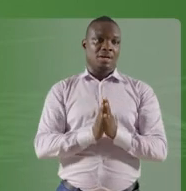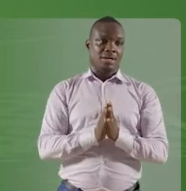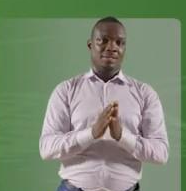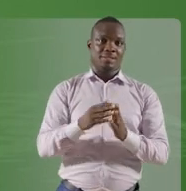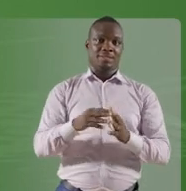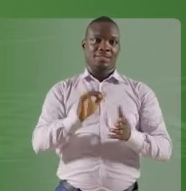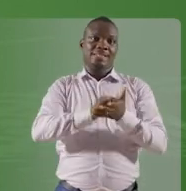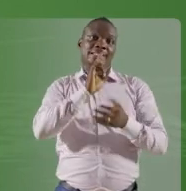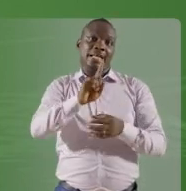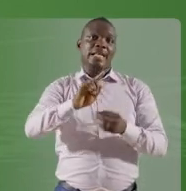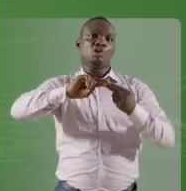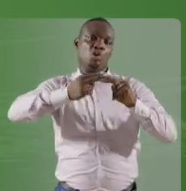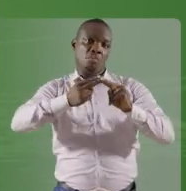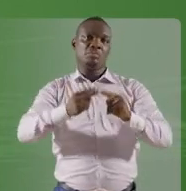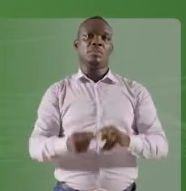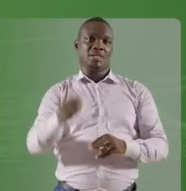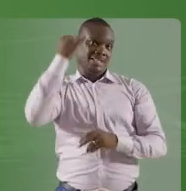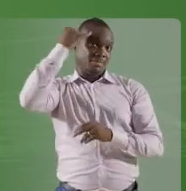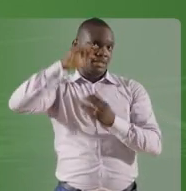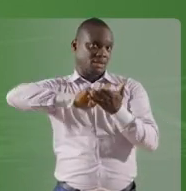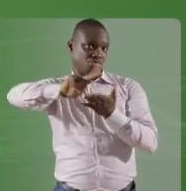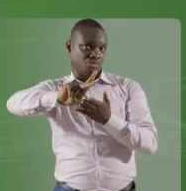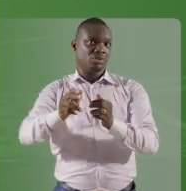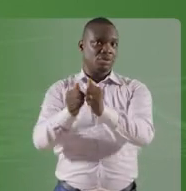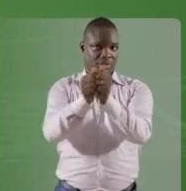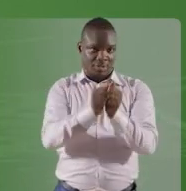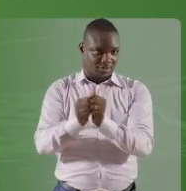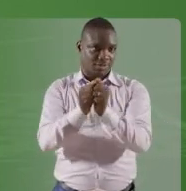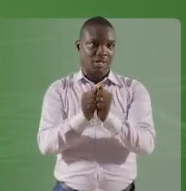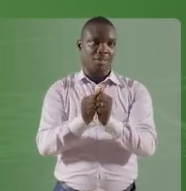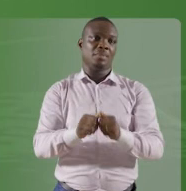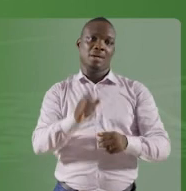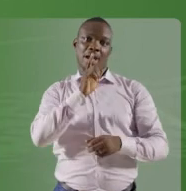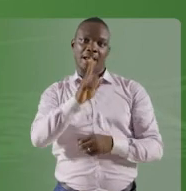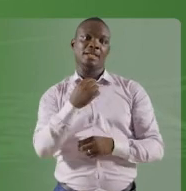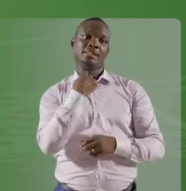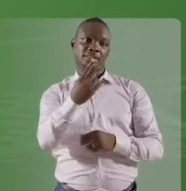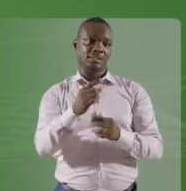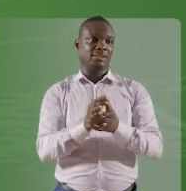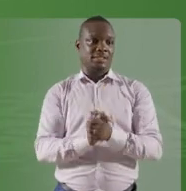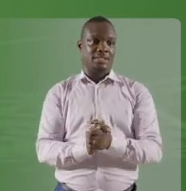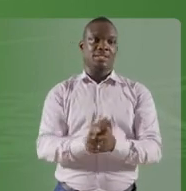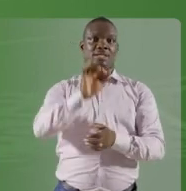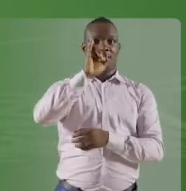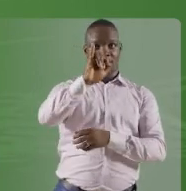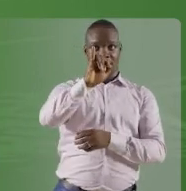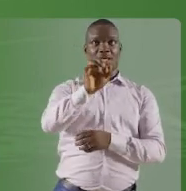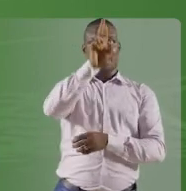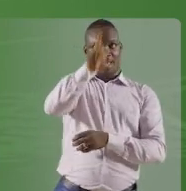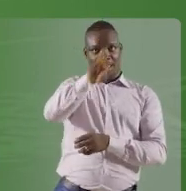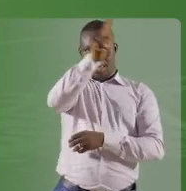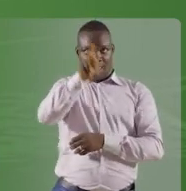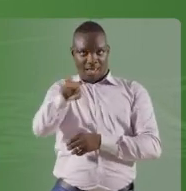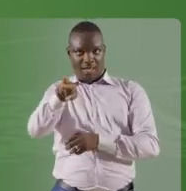nombre complexe imaginaire pur. Et l'ensemble de ces nombres complexes est noté IR étoile. Et